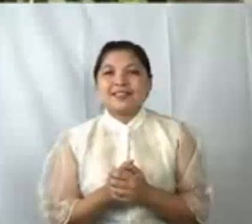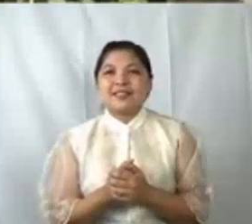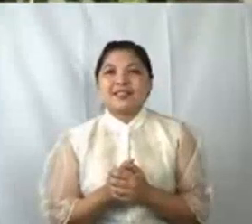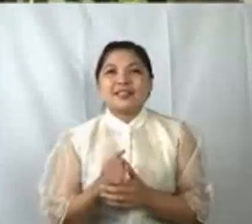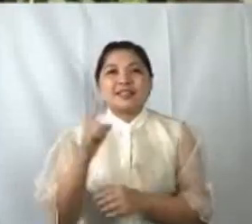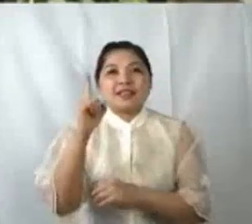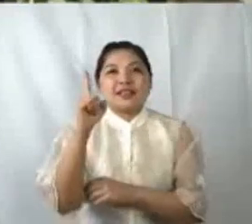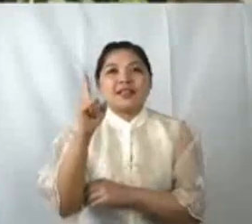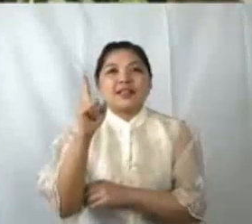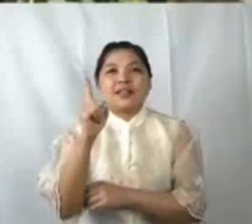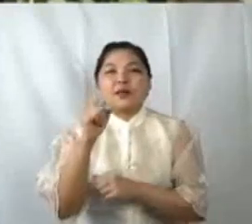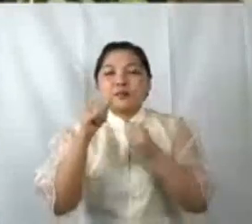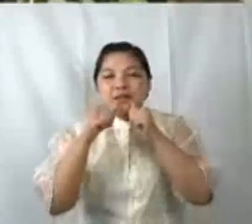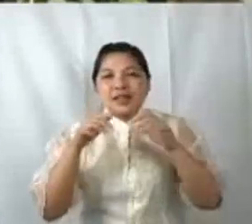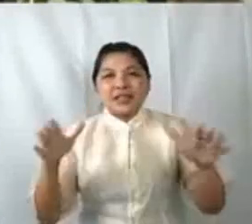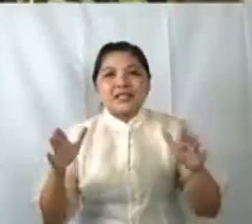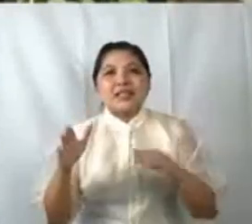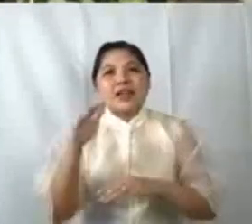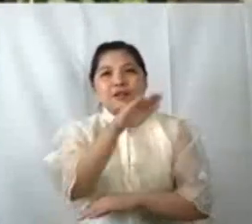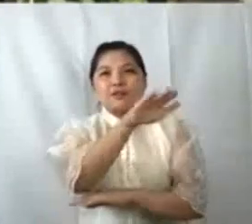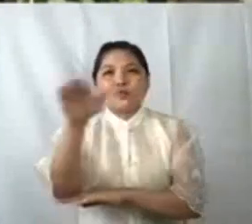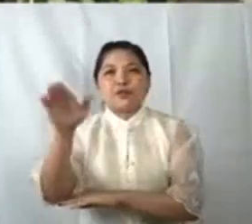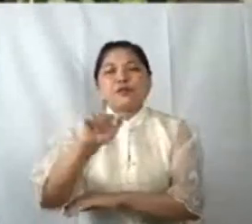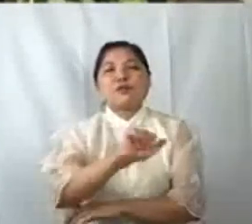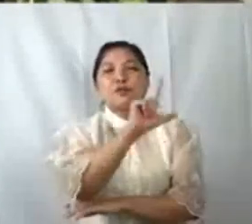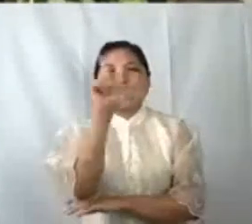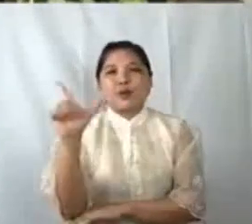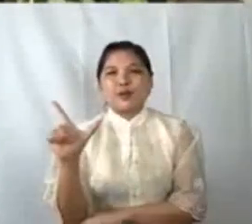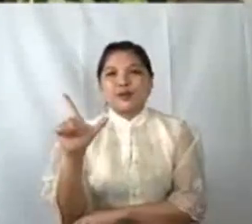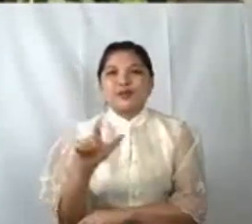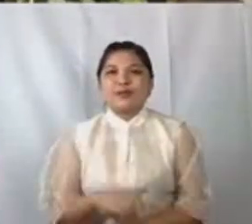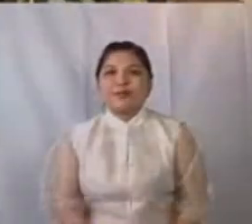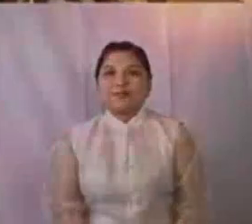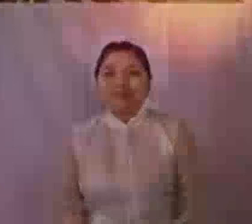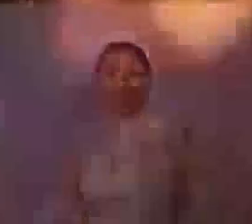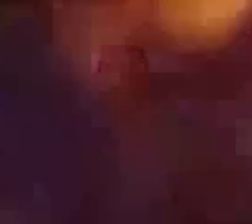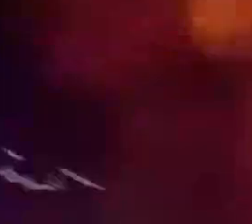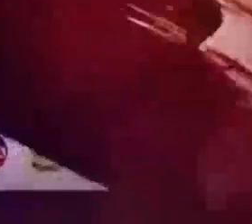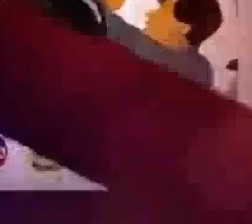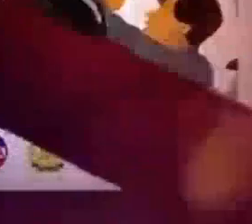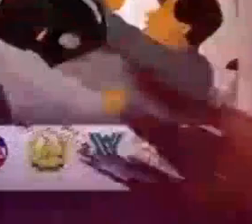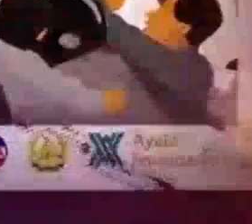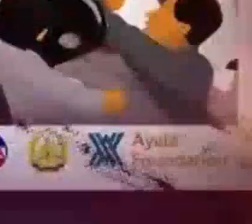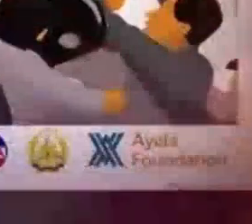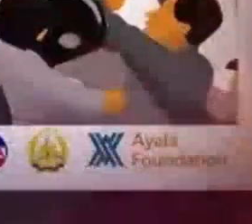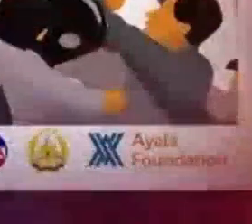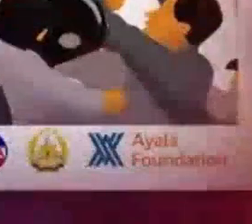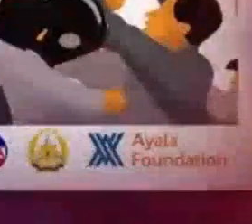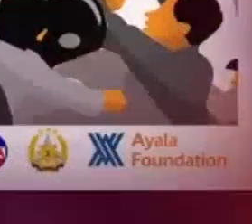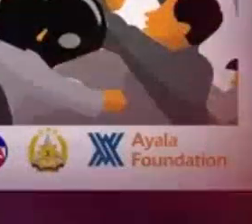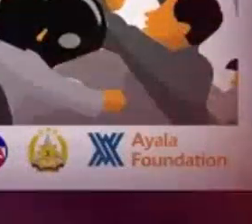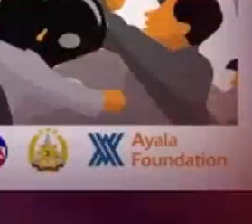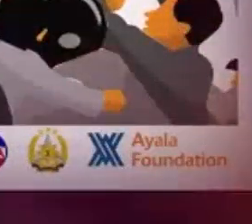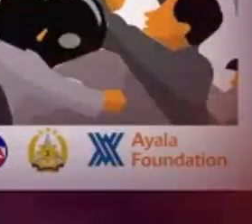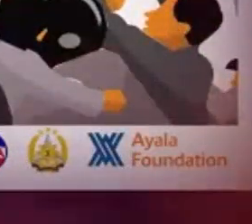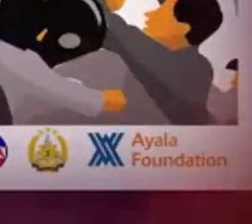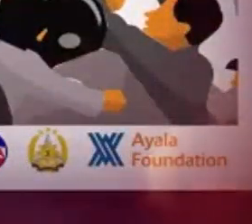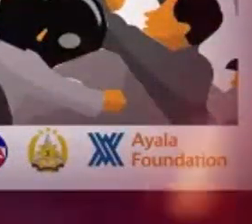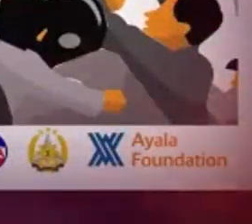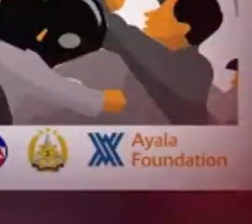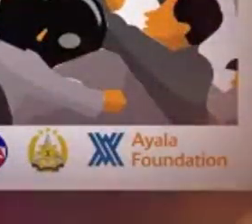isang mabiyayang hapon po para sa lahat. Maraming salamat po sa...